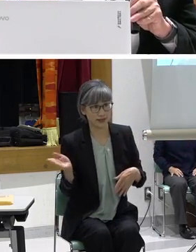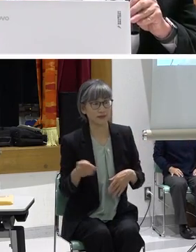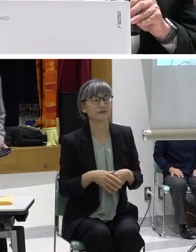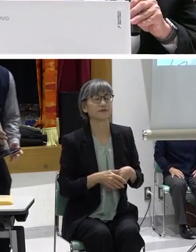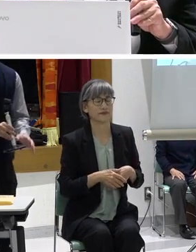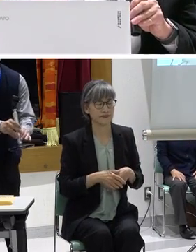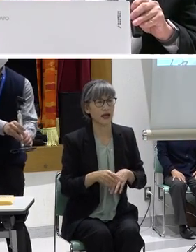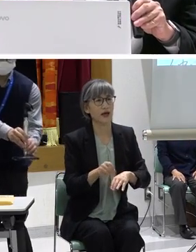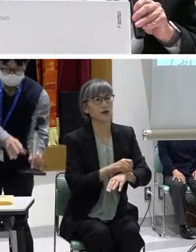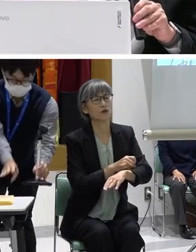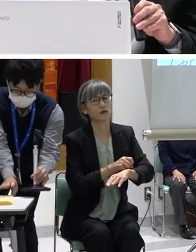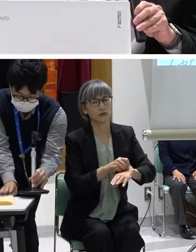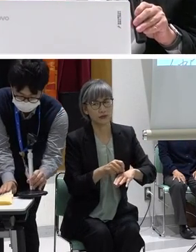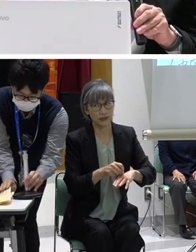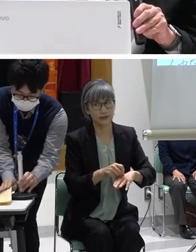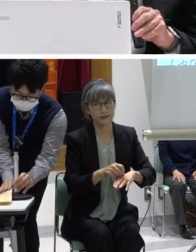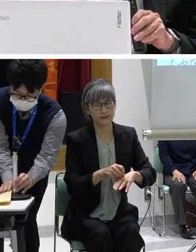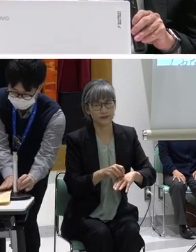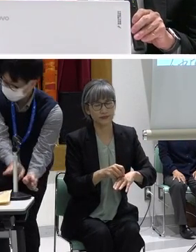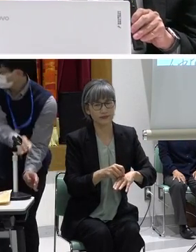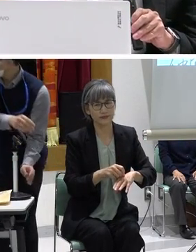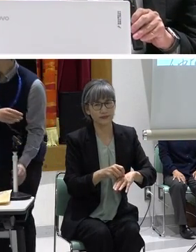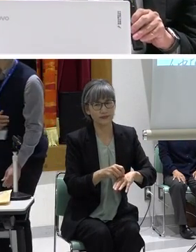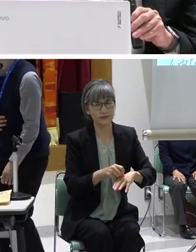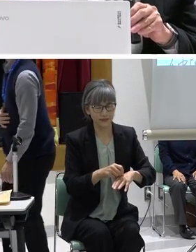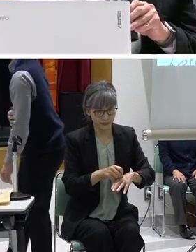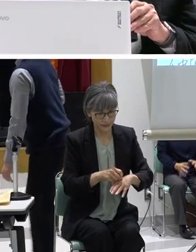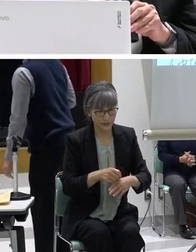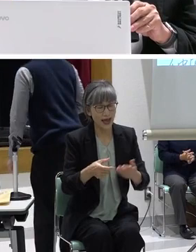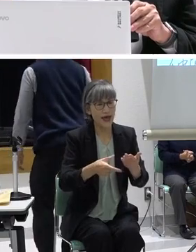まあ、特にその駅のエレベーター設置、